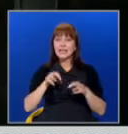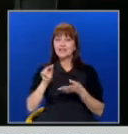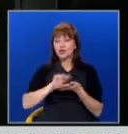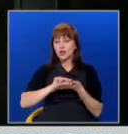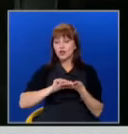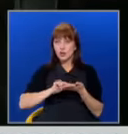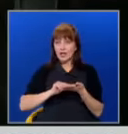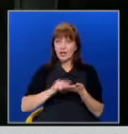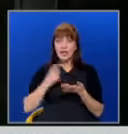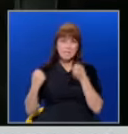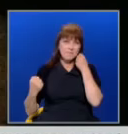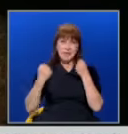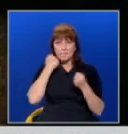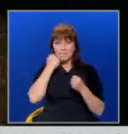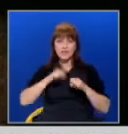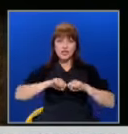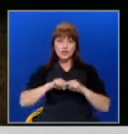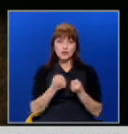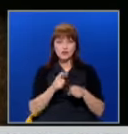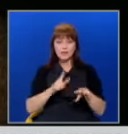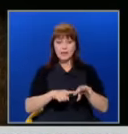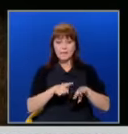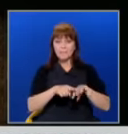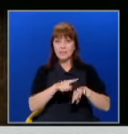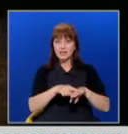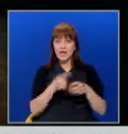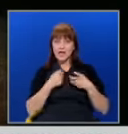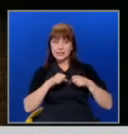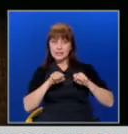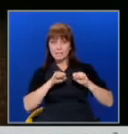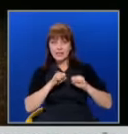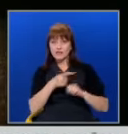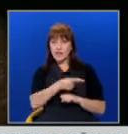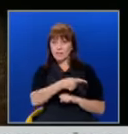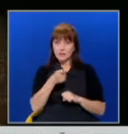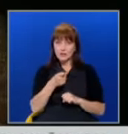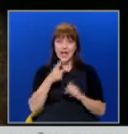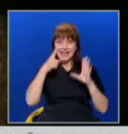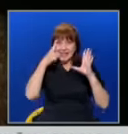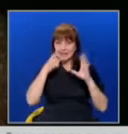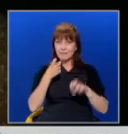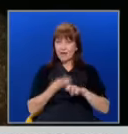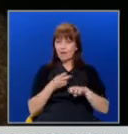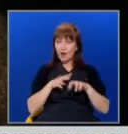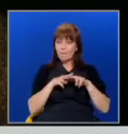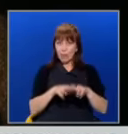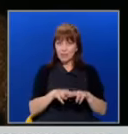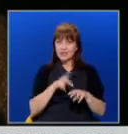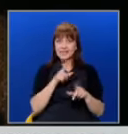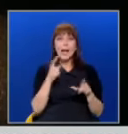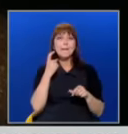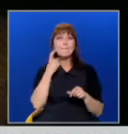газета, е пребита и е с няколко счупени пръста. Заплашване с пистолет. На снимка от болницата в Беслан,